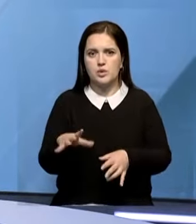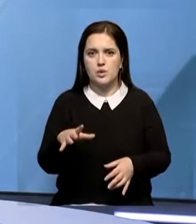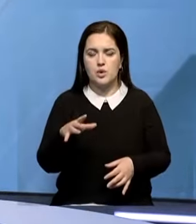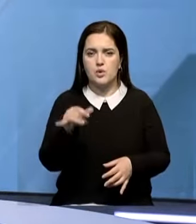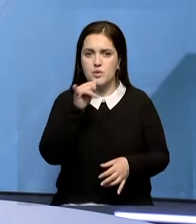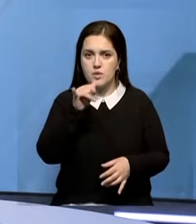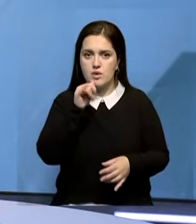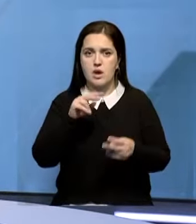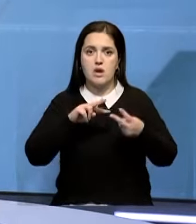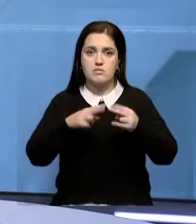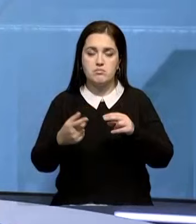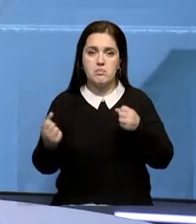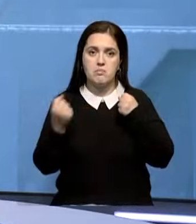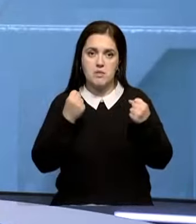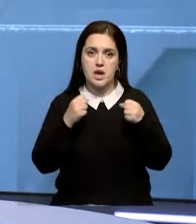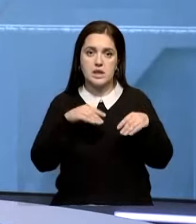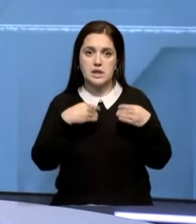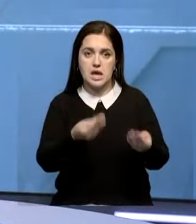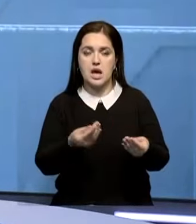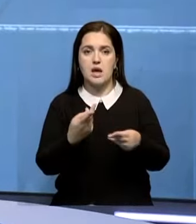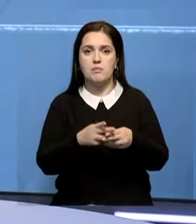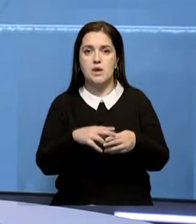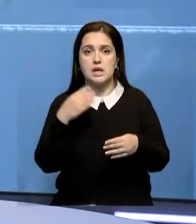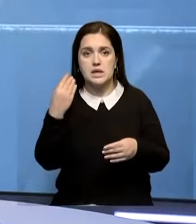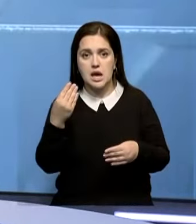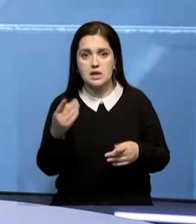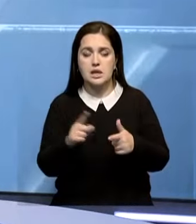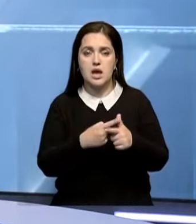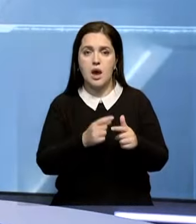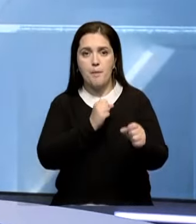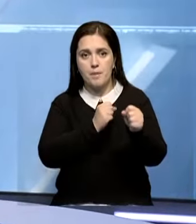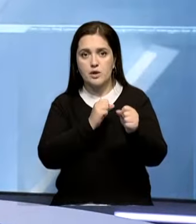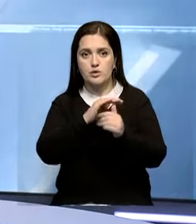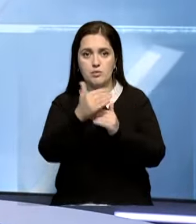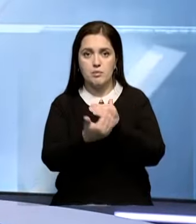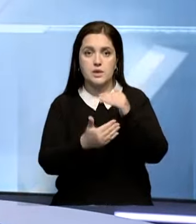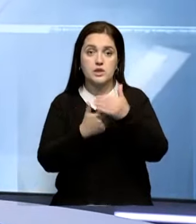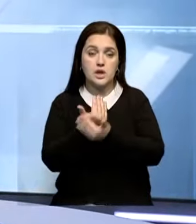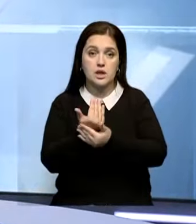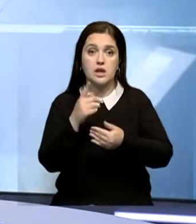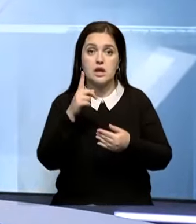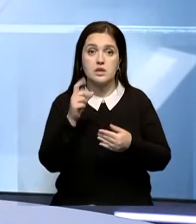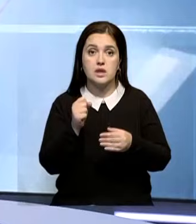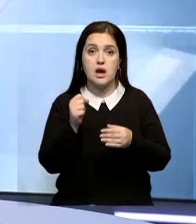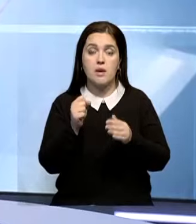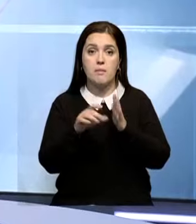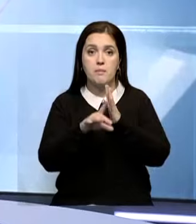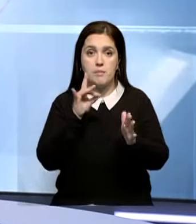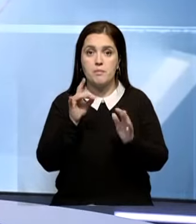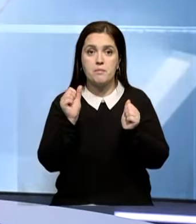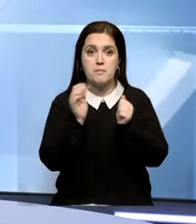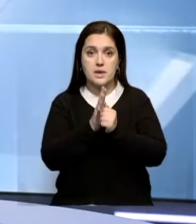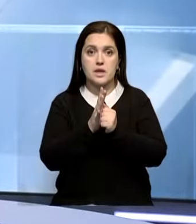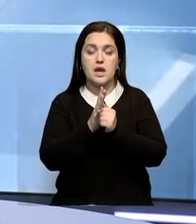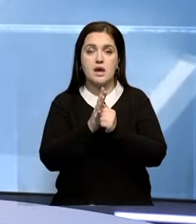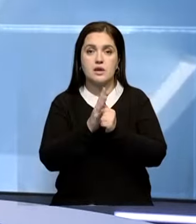привычкой и получить взамен спортивные инвентари. Это теннисные наборы или боксерские перчатки. Только сегодня правильный выбор сделали больше